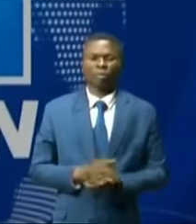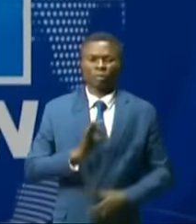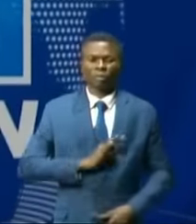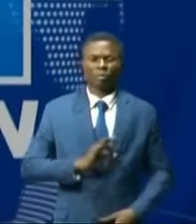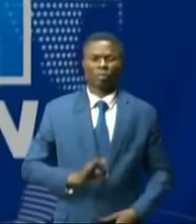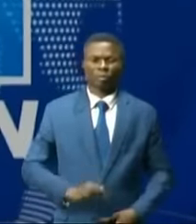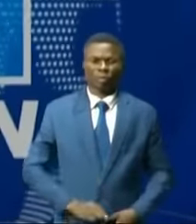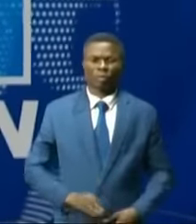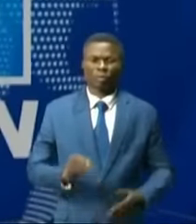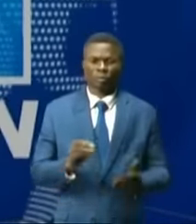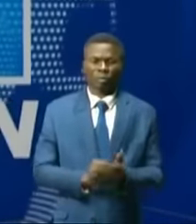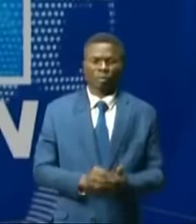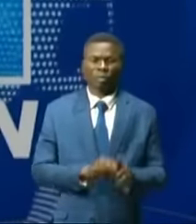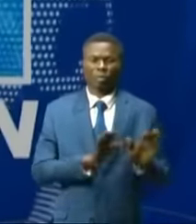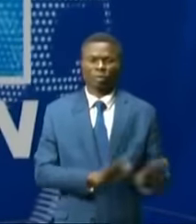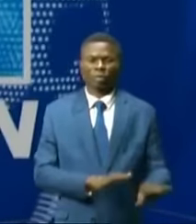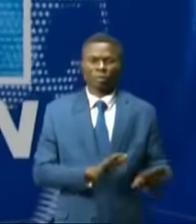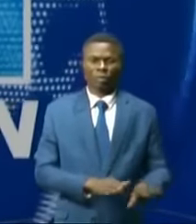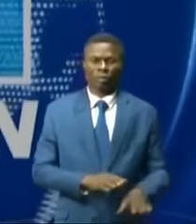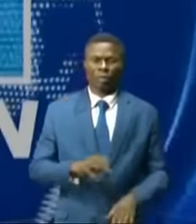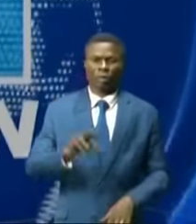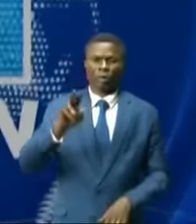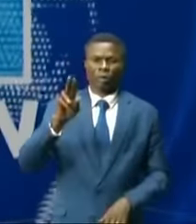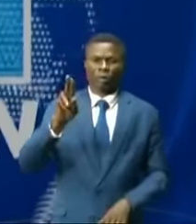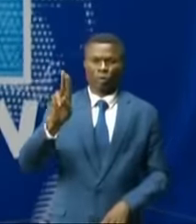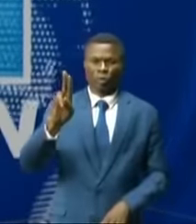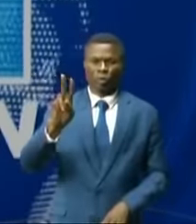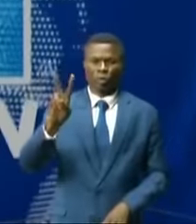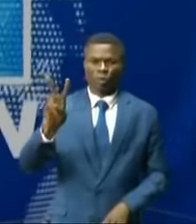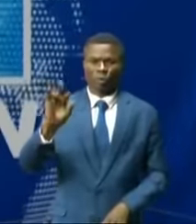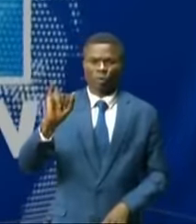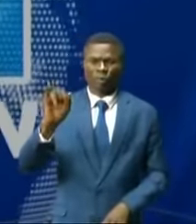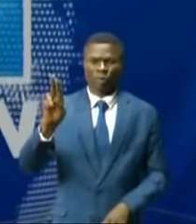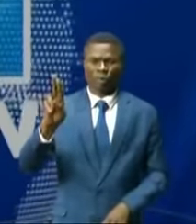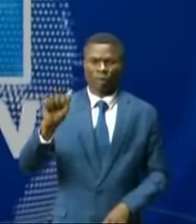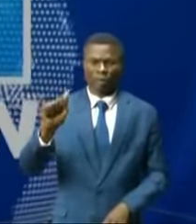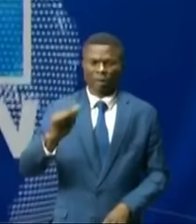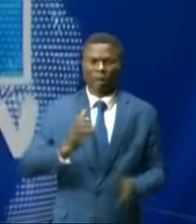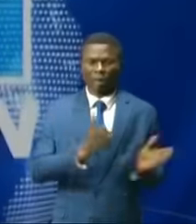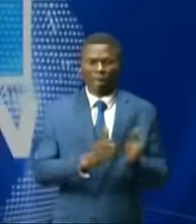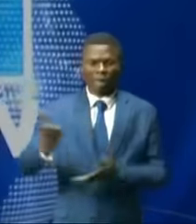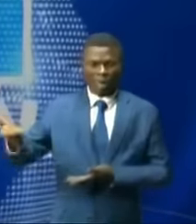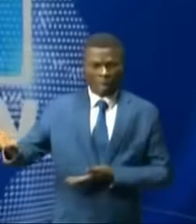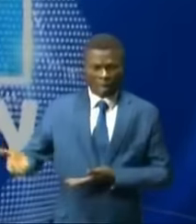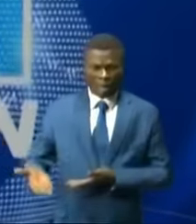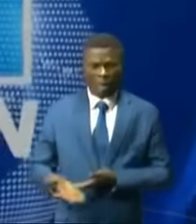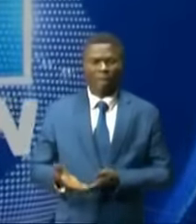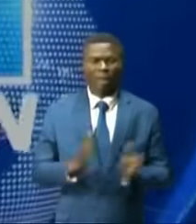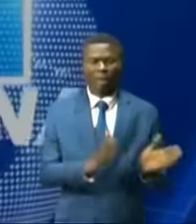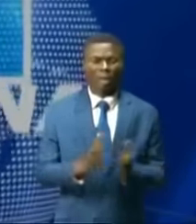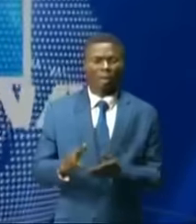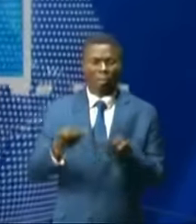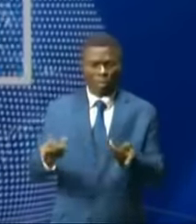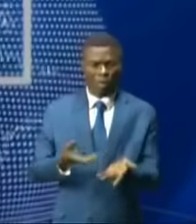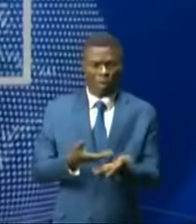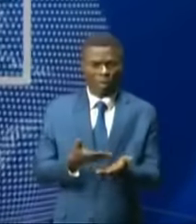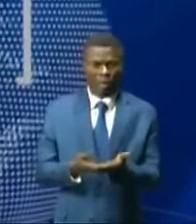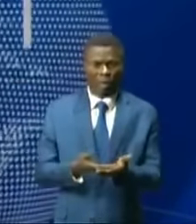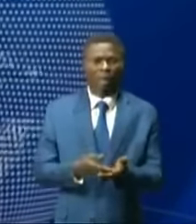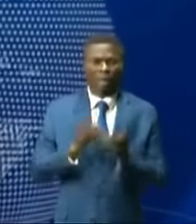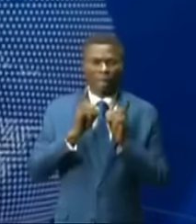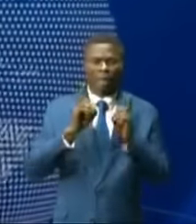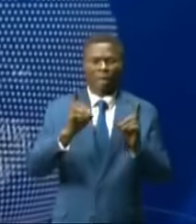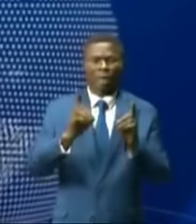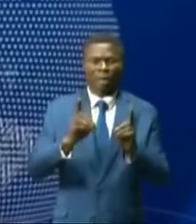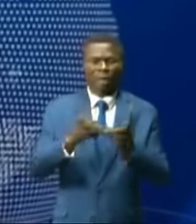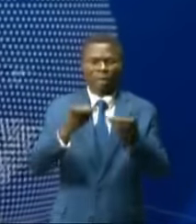Félix Antoine Tshisekedi est attendu à Uvira pour préparer son accueil. Alexis Guissaro mobilise sur le terrain. Il a tenu un